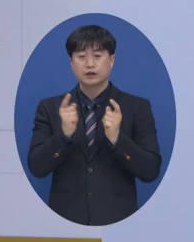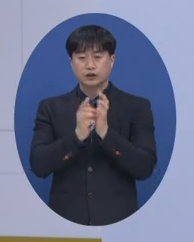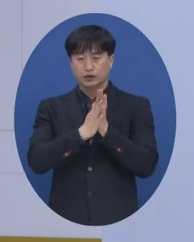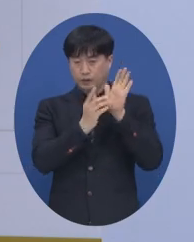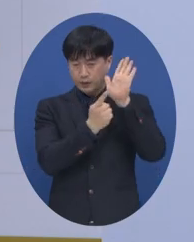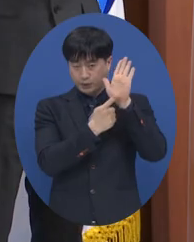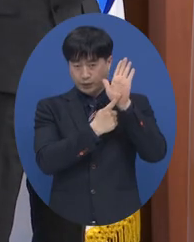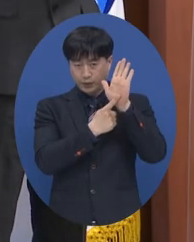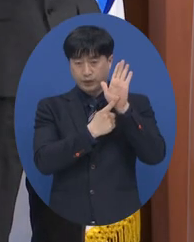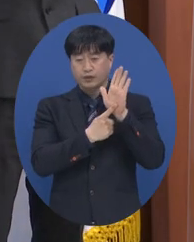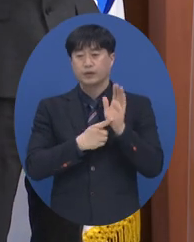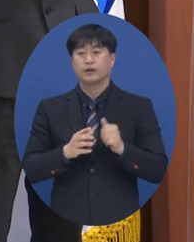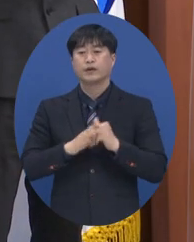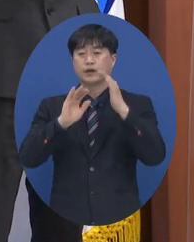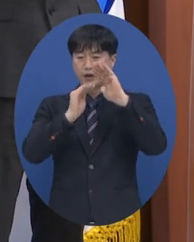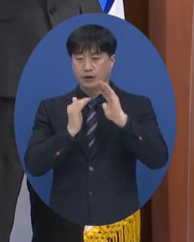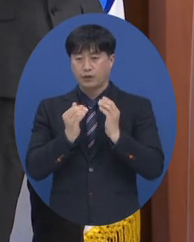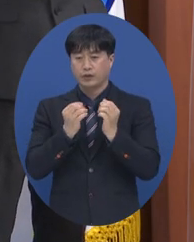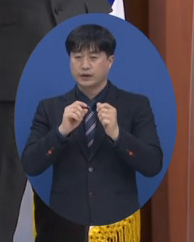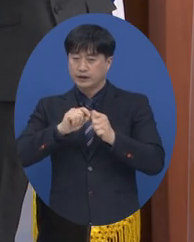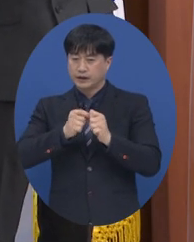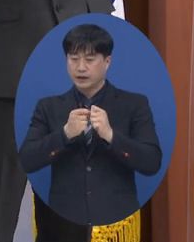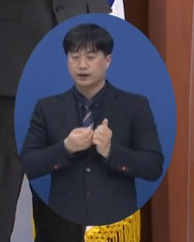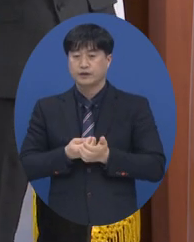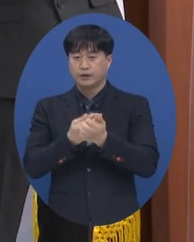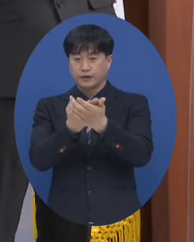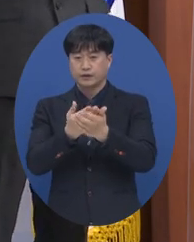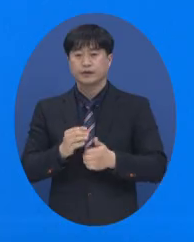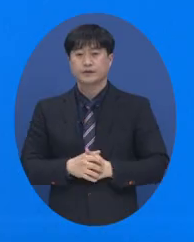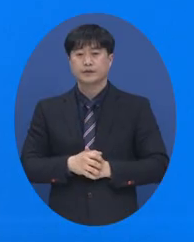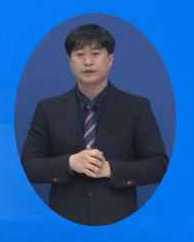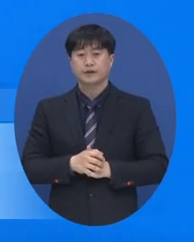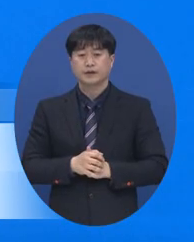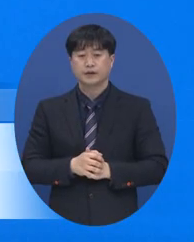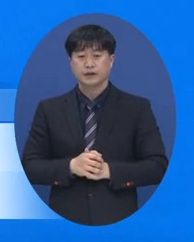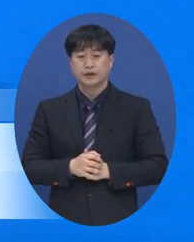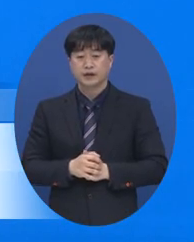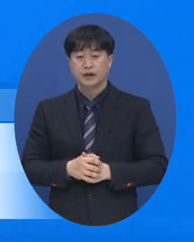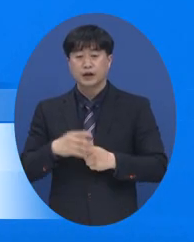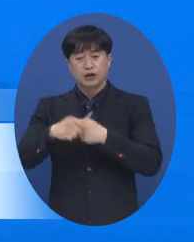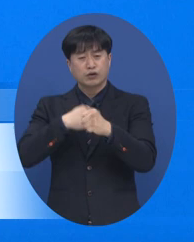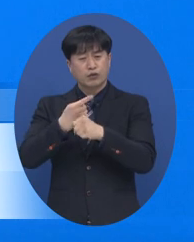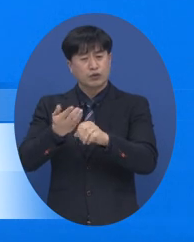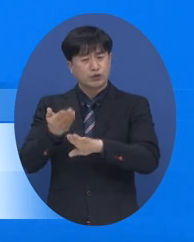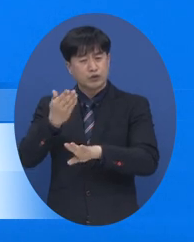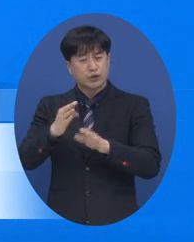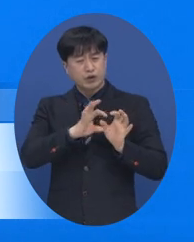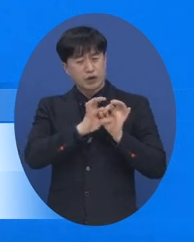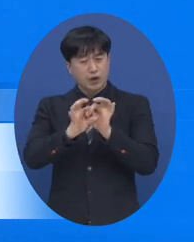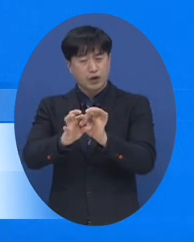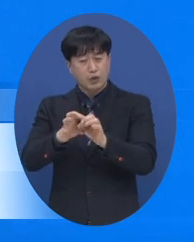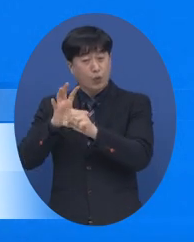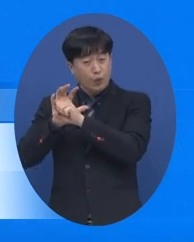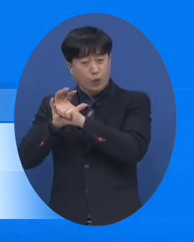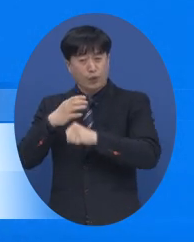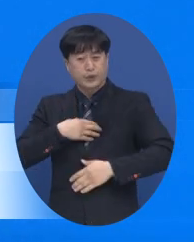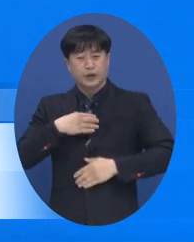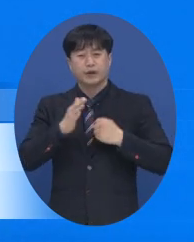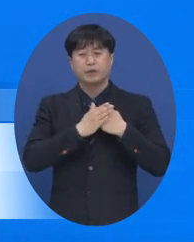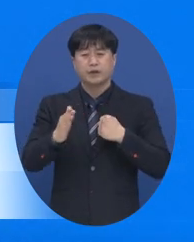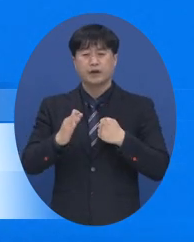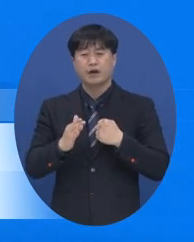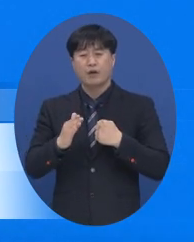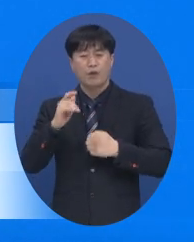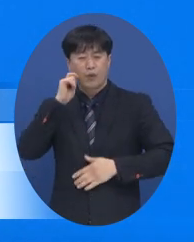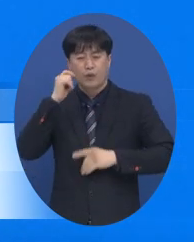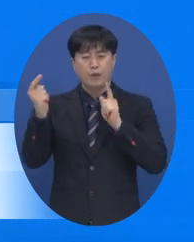발표자로 나서 내용을 상세히 밝혔습니다 1년이 넘게 지속된 코로나 일고 위기로 인해서